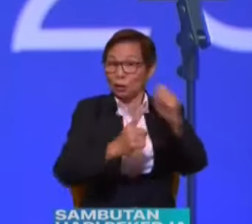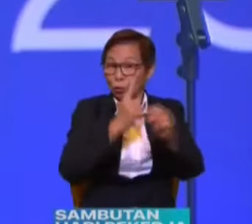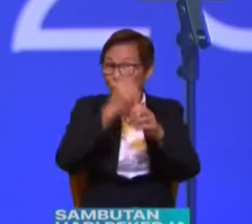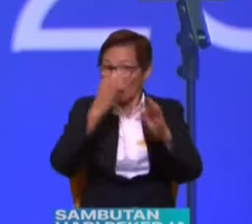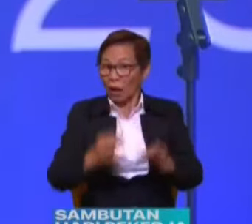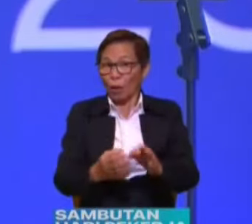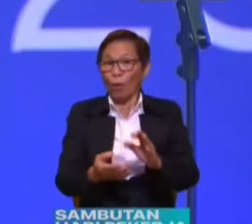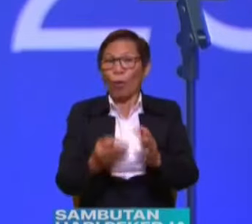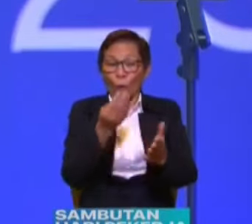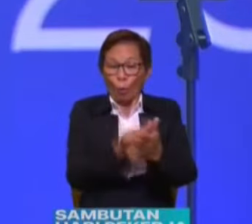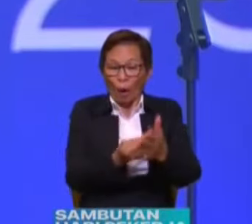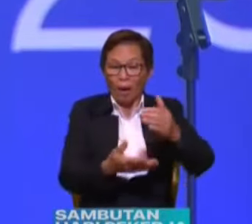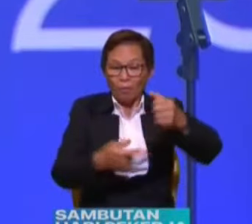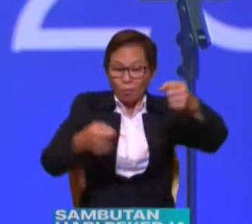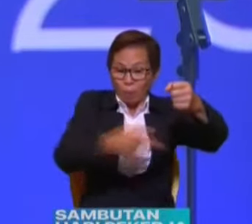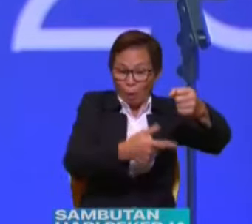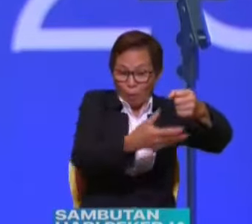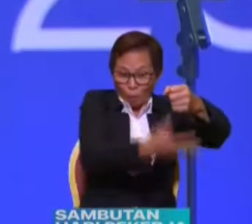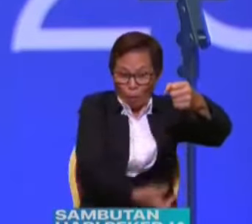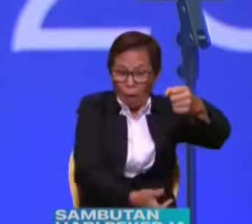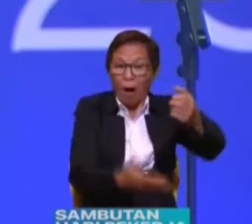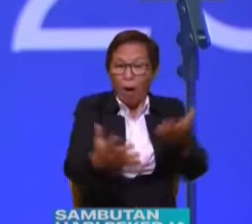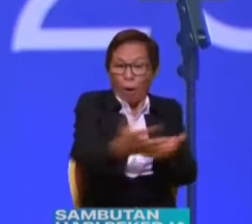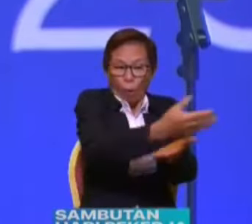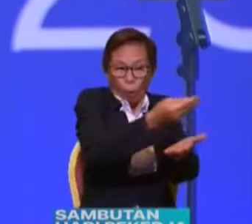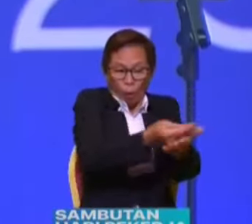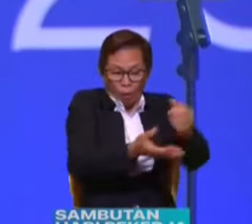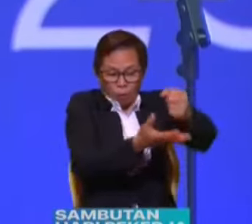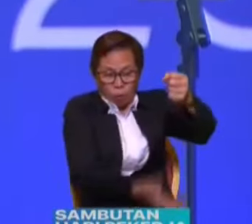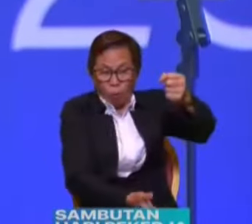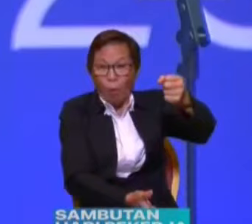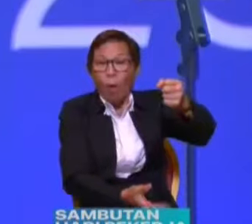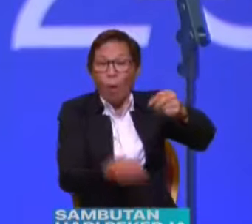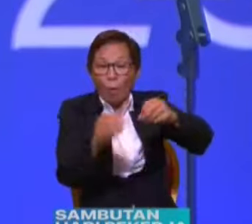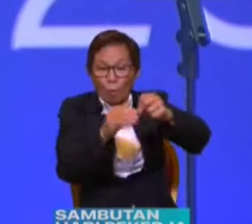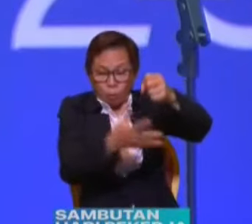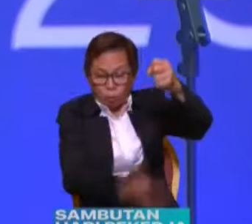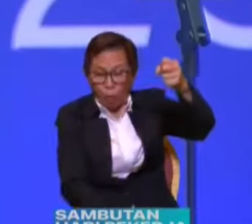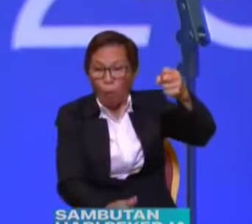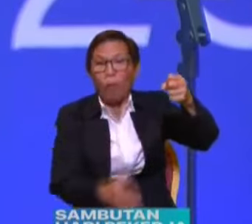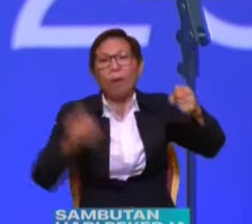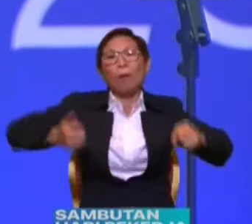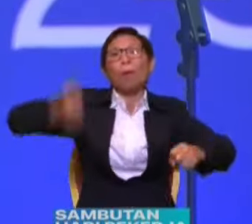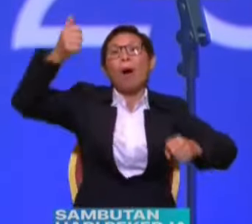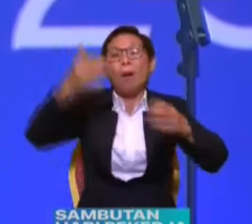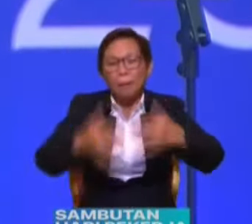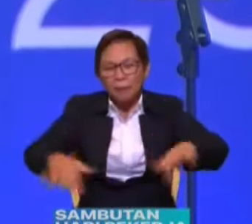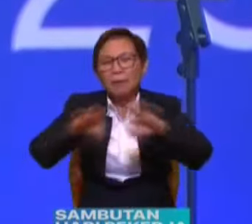peningkatan hasil, yang utama adalah upah penjawat awam.